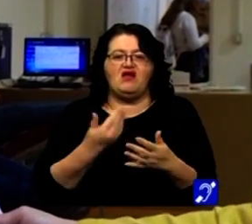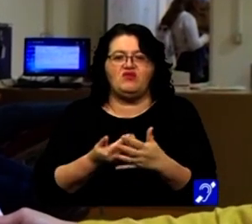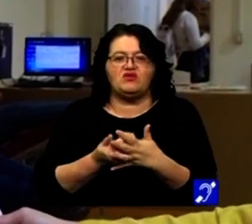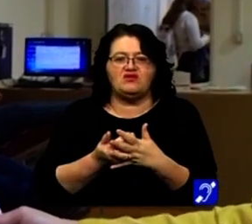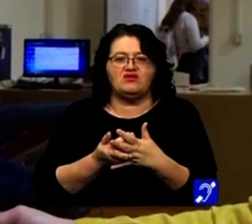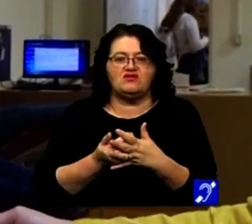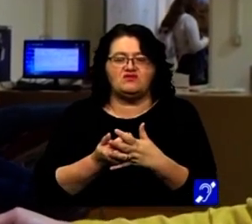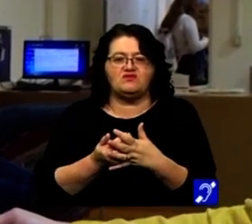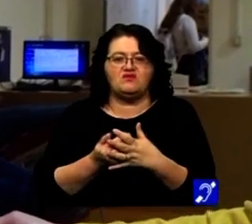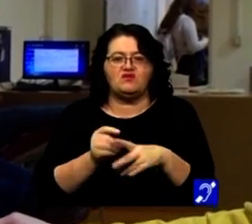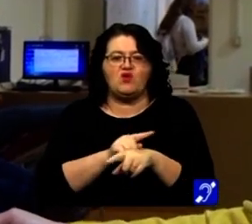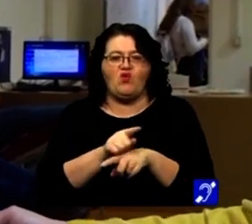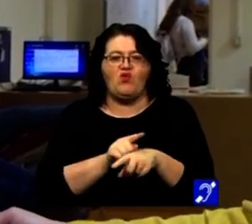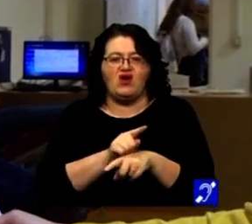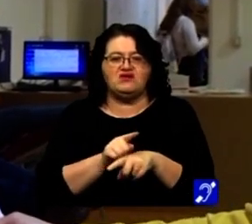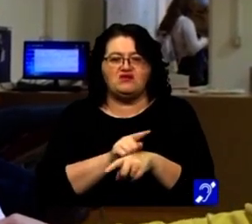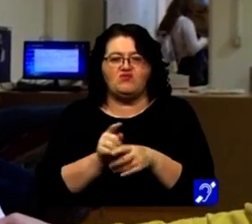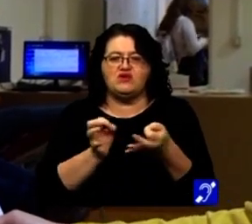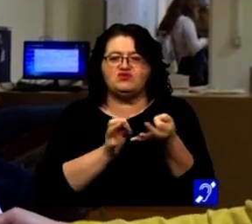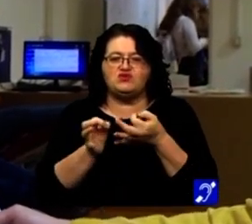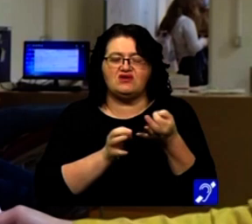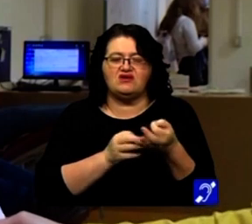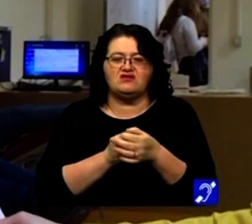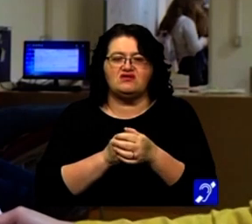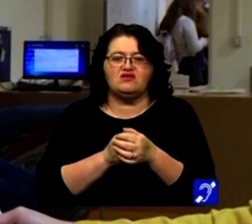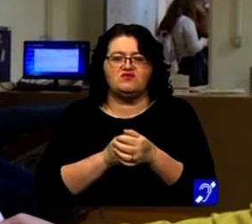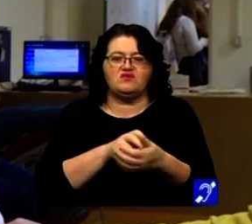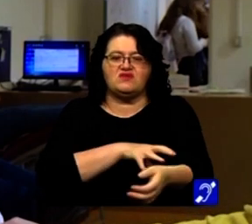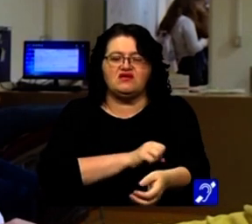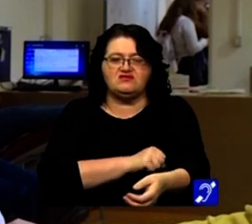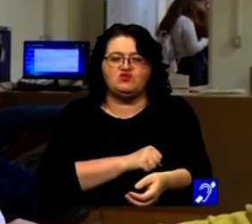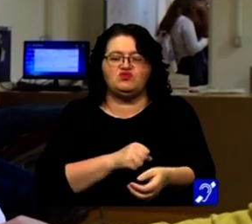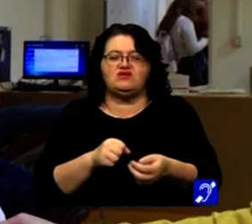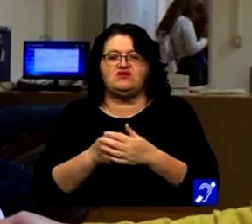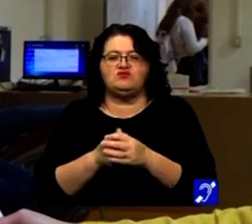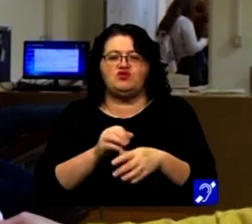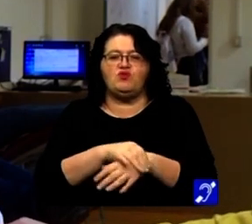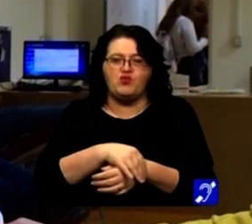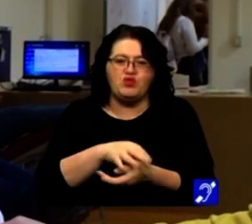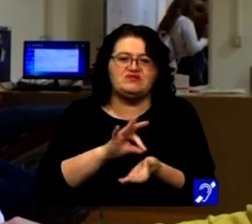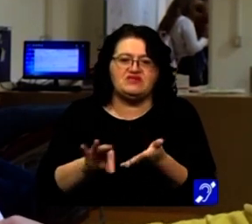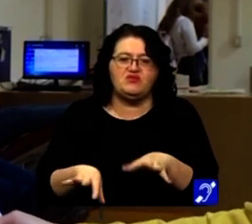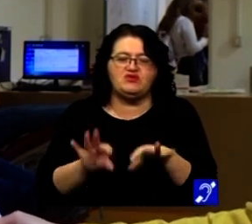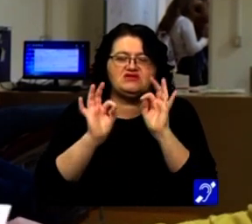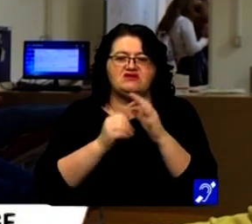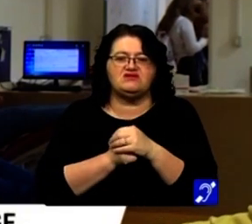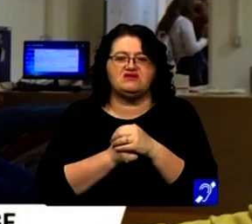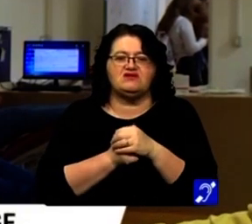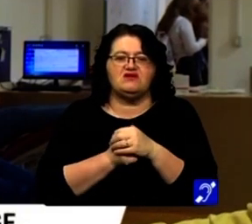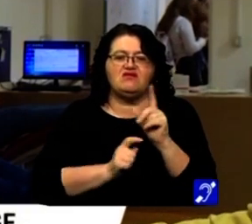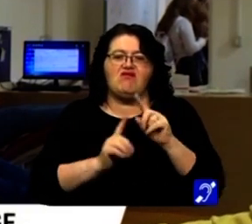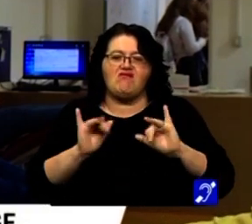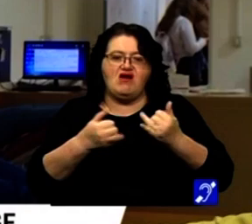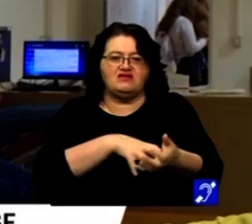încât cu ocazia măsurării pulsului și a tensiunii arteriale se pot depista